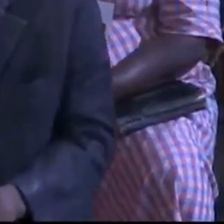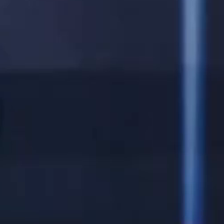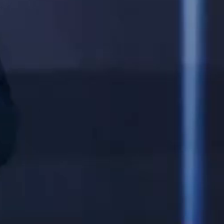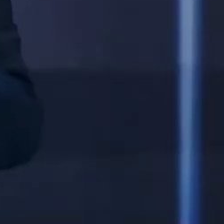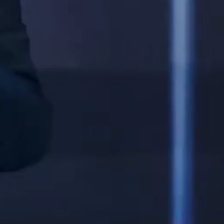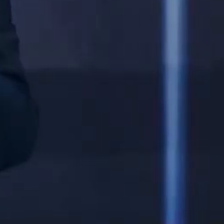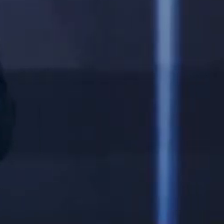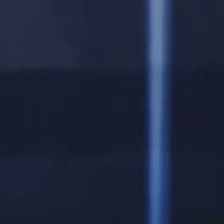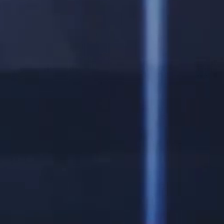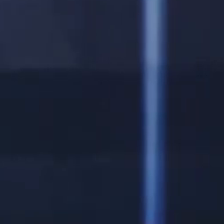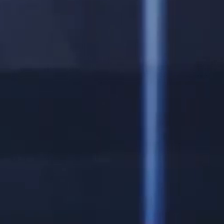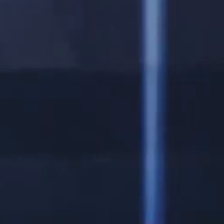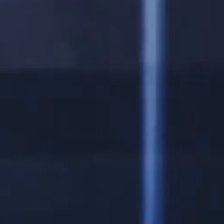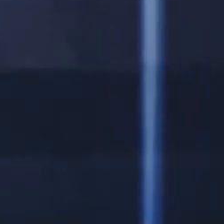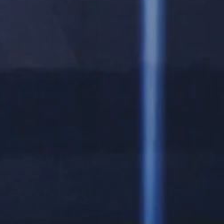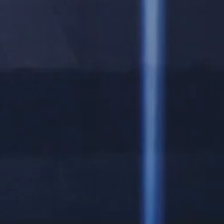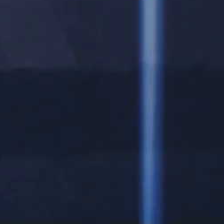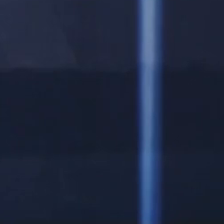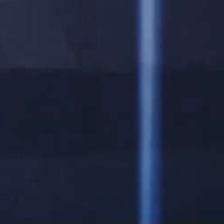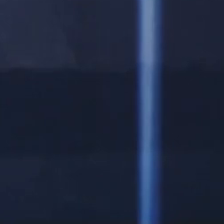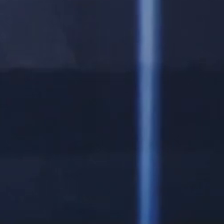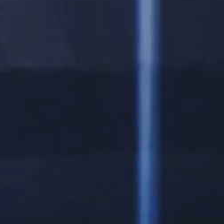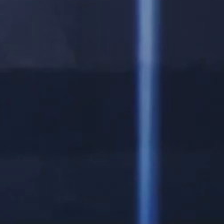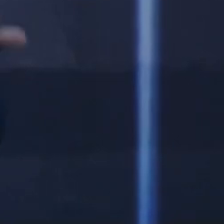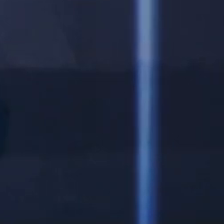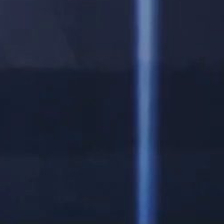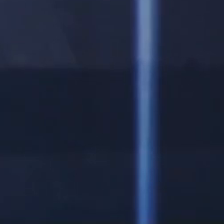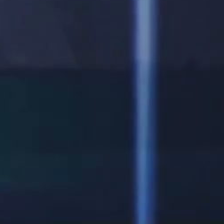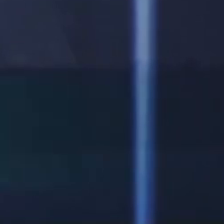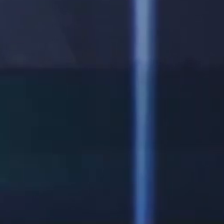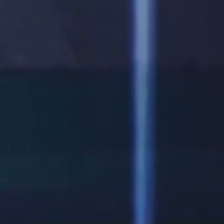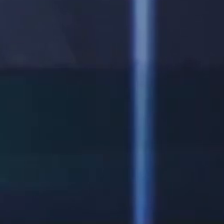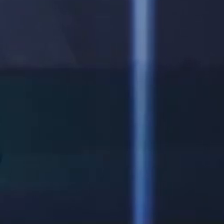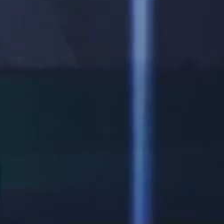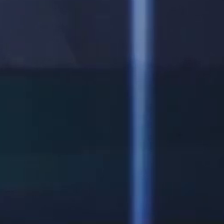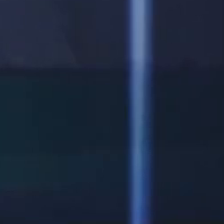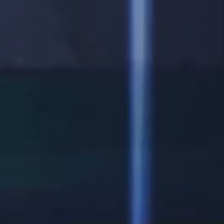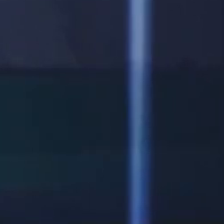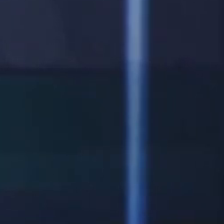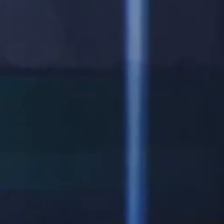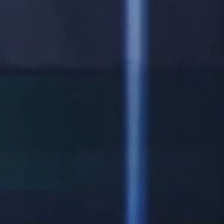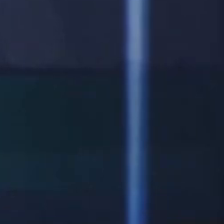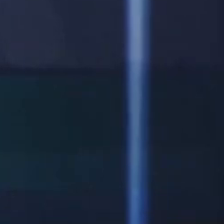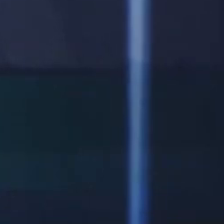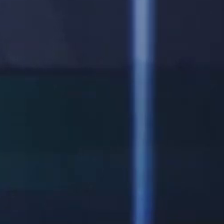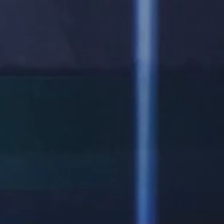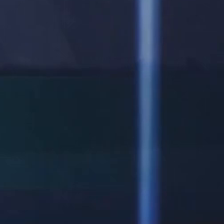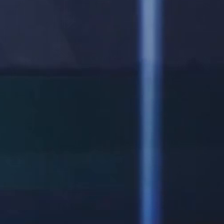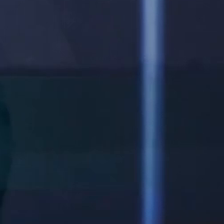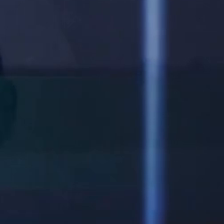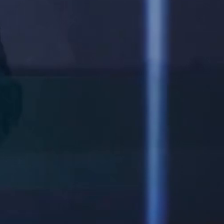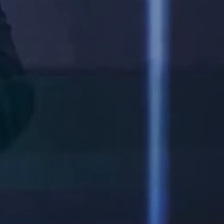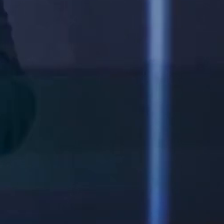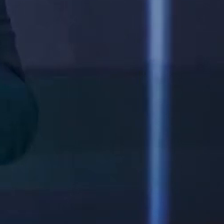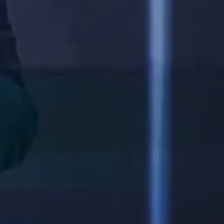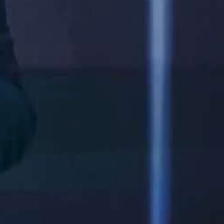la terre. En Actes chapitre 26, verset 18. Actes 26, 18.